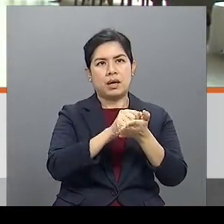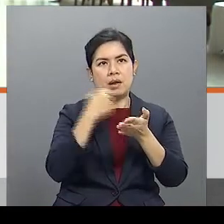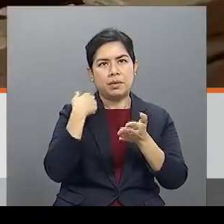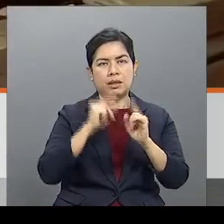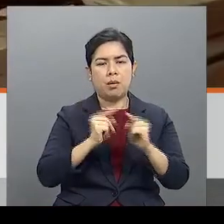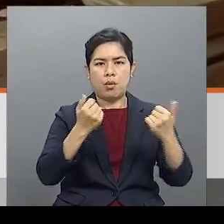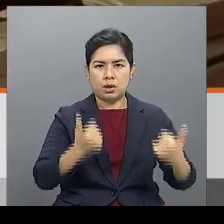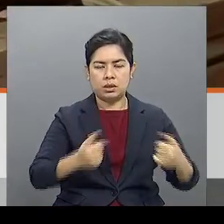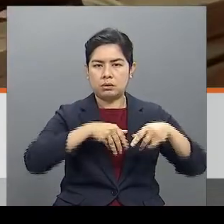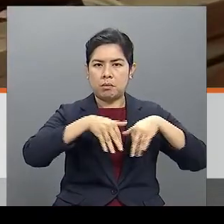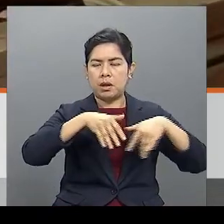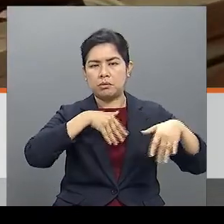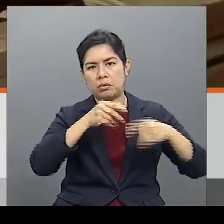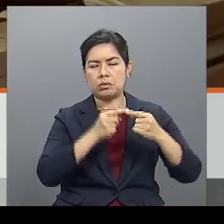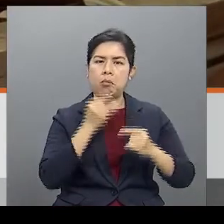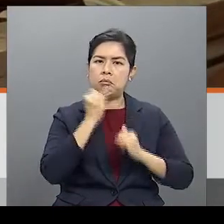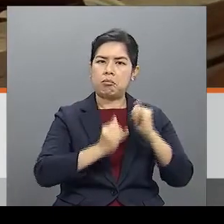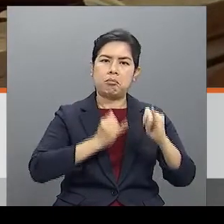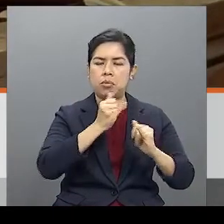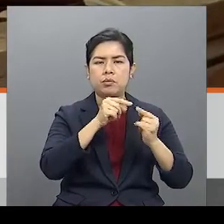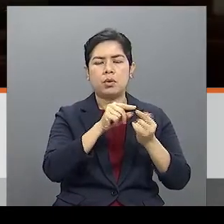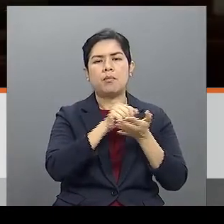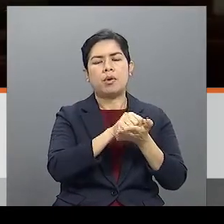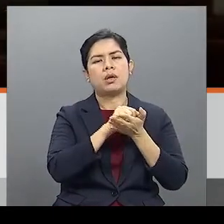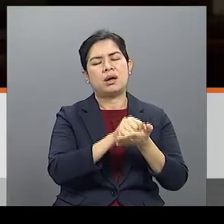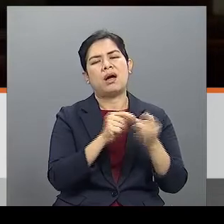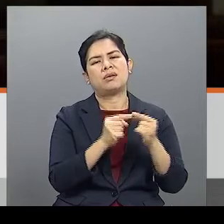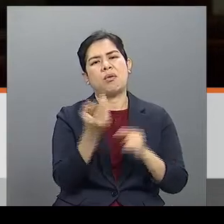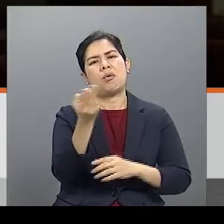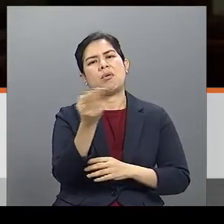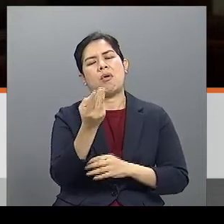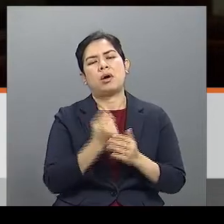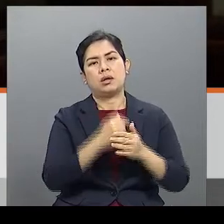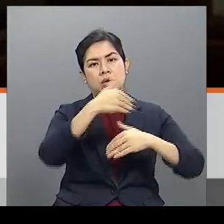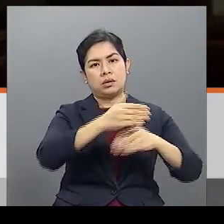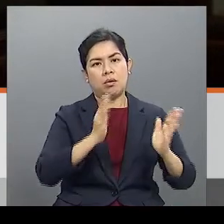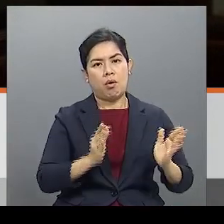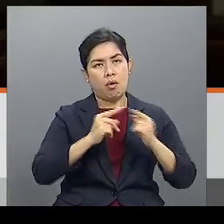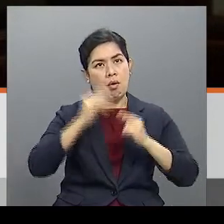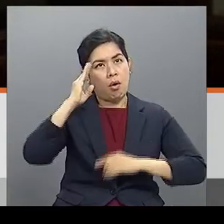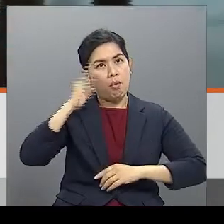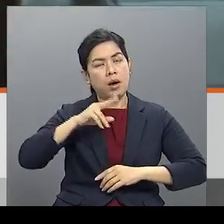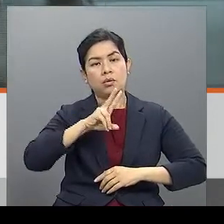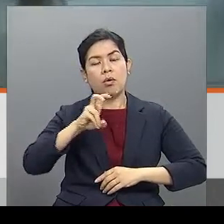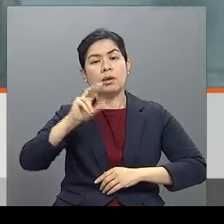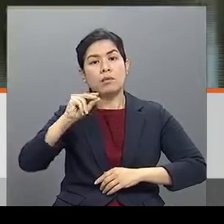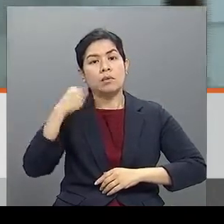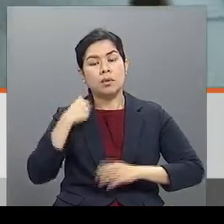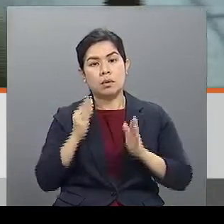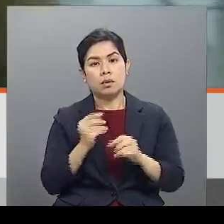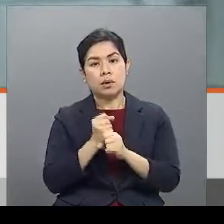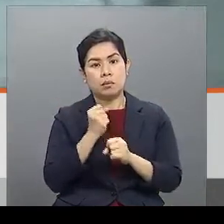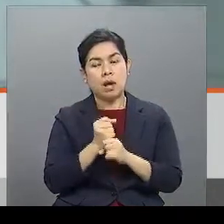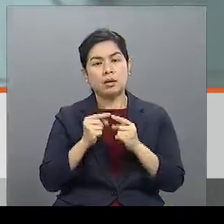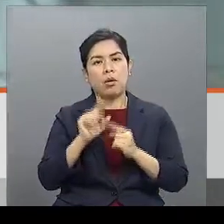ากนักทำให้โรงแรมขนาดใหญ่ที่เคยมีห้องพัก230ห้องและมีพนักงานเกือบ170คนวันนี้เงียบเหงา